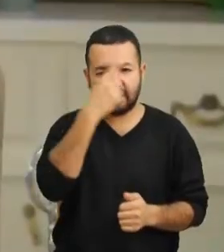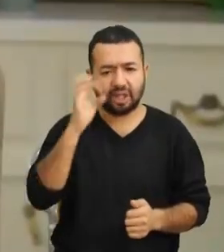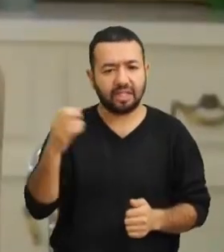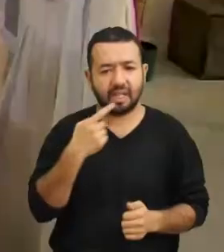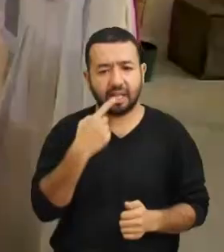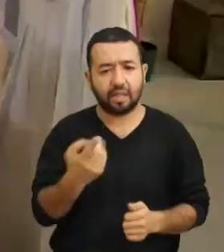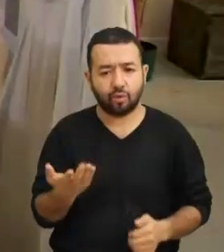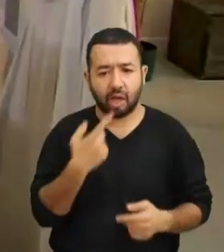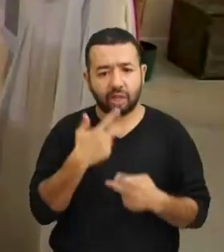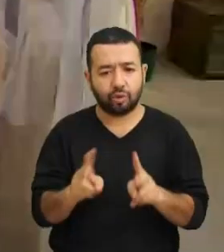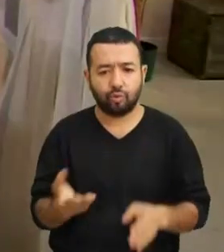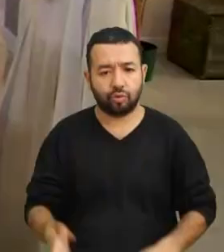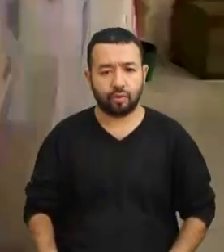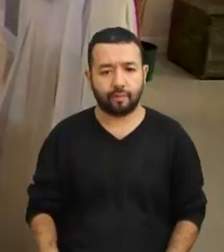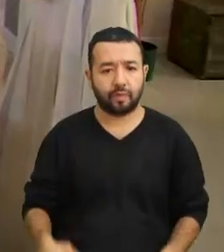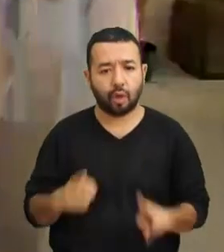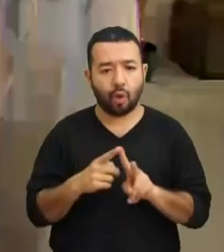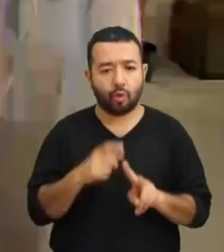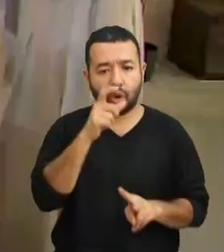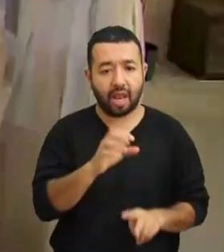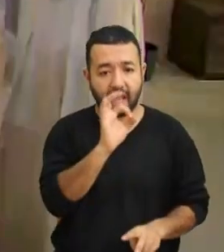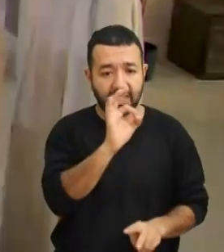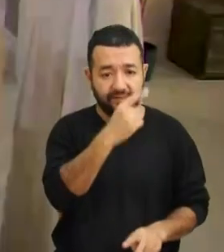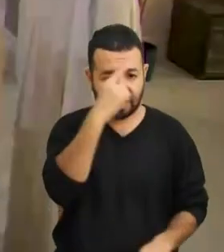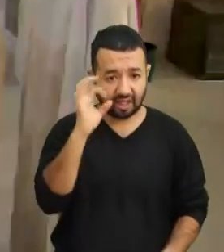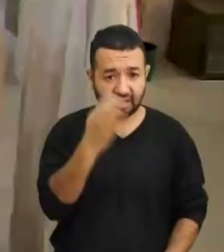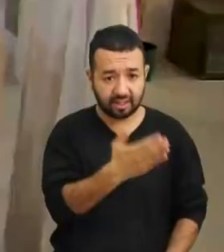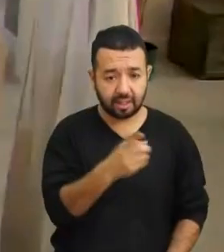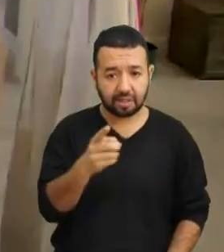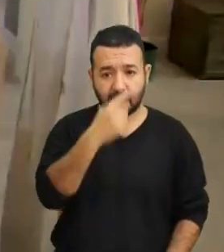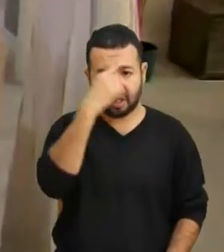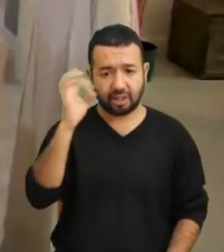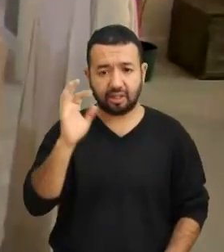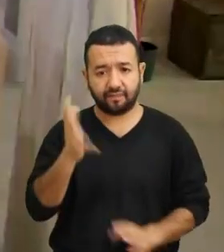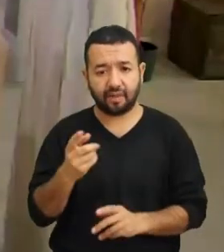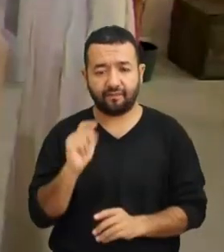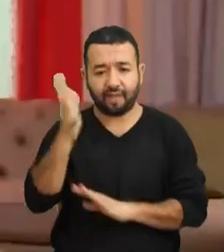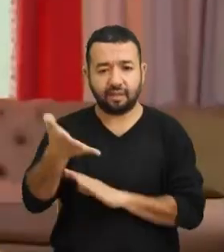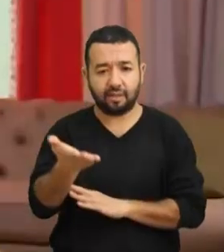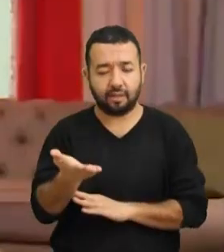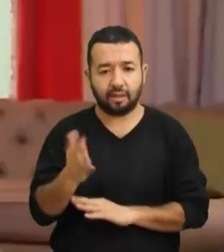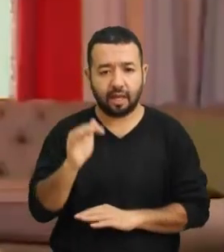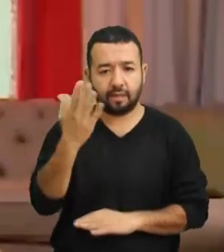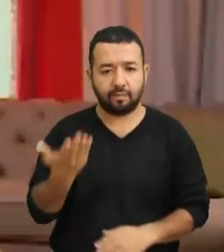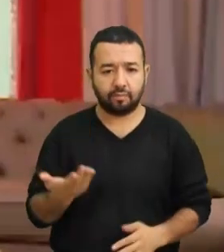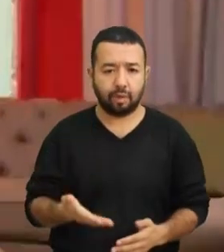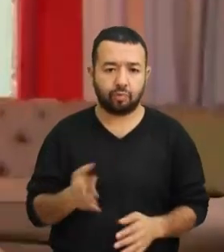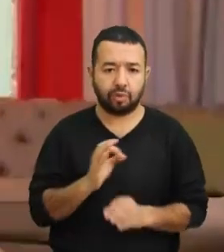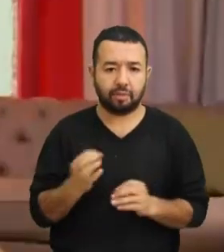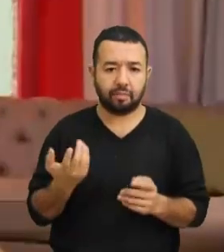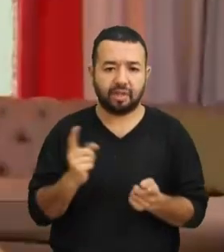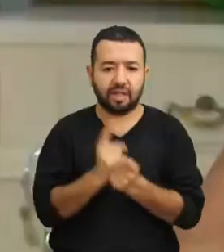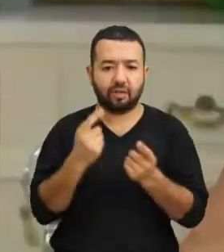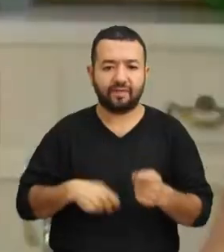nasıl açıklıyorsun? Yani Nurhan'a sıfır talihsizlik, sana on binlerce talihsizlik hayatım. Bu tamamıyla